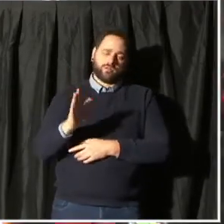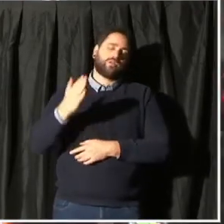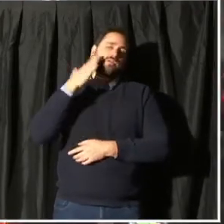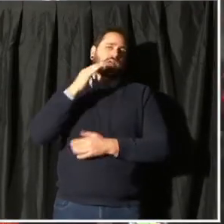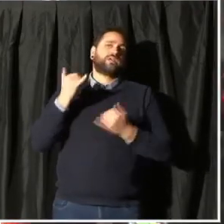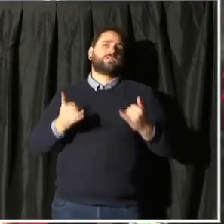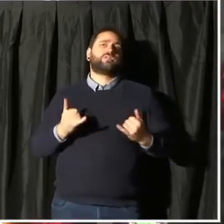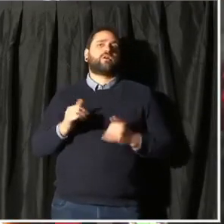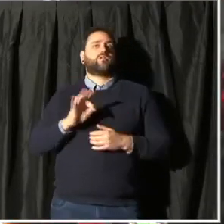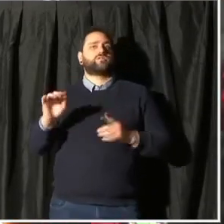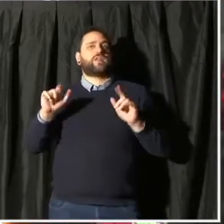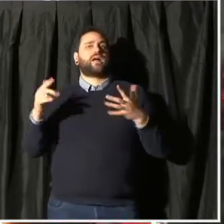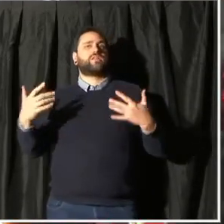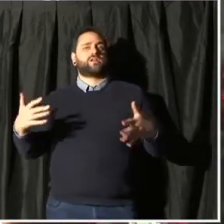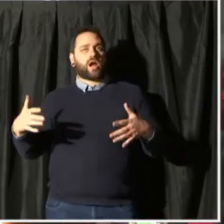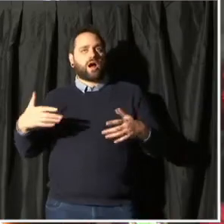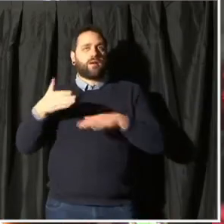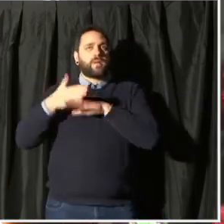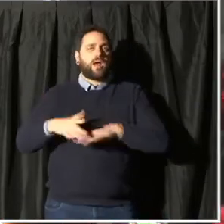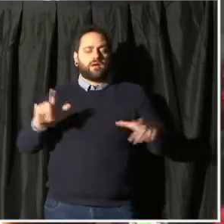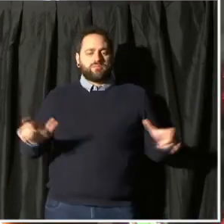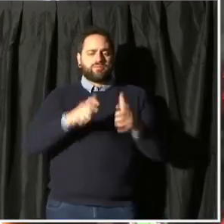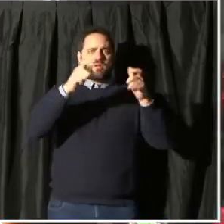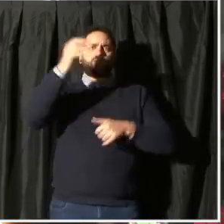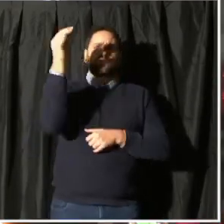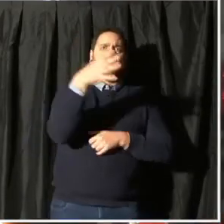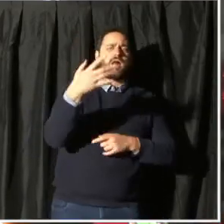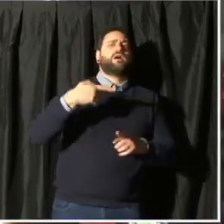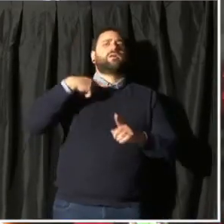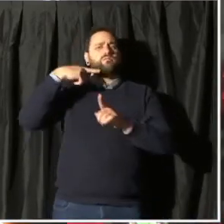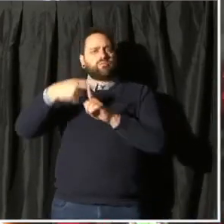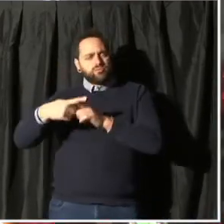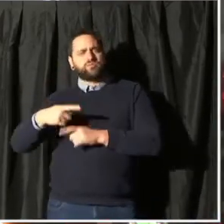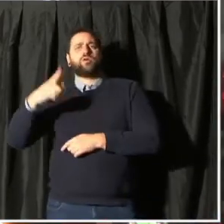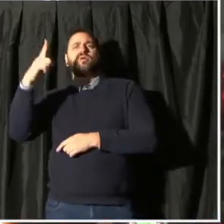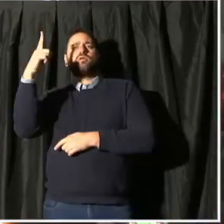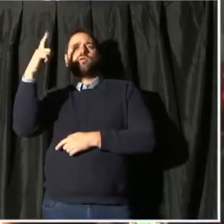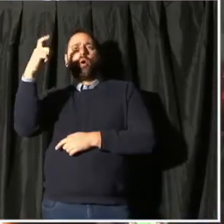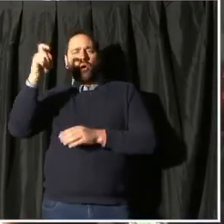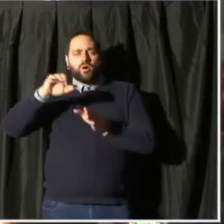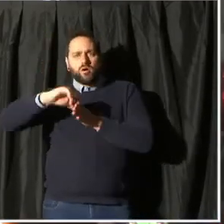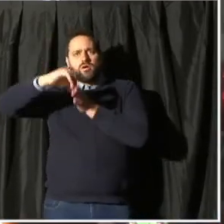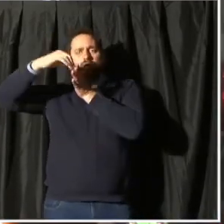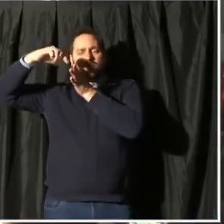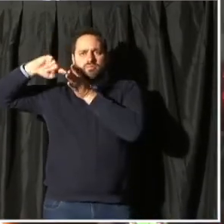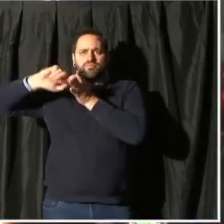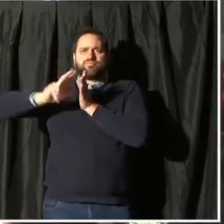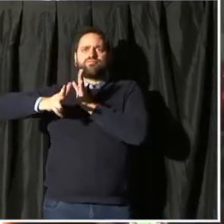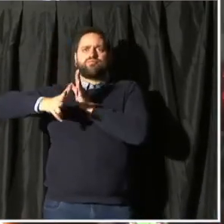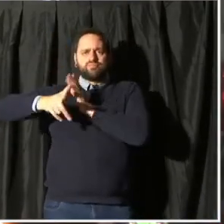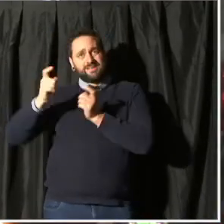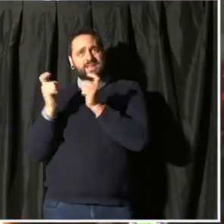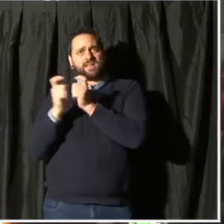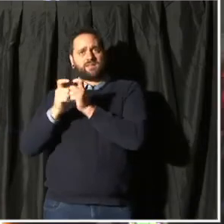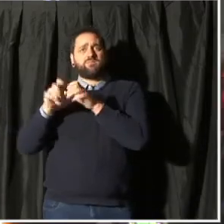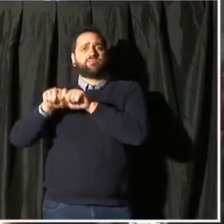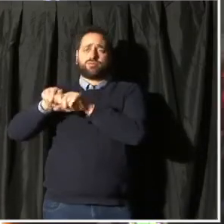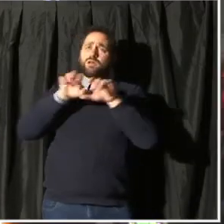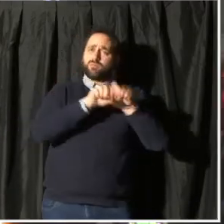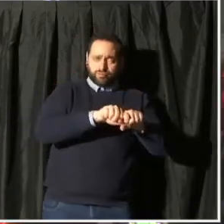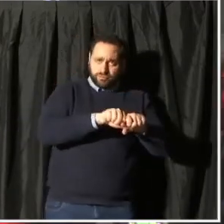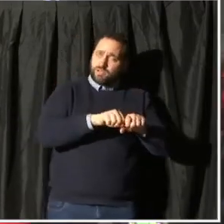ou le parc hydraulique donc on peut assurer aux français l'énergie à bas coûts est un axe et donc pour